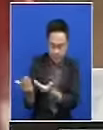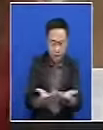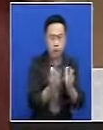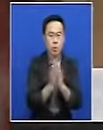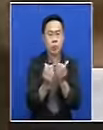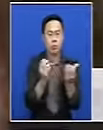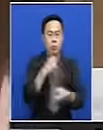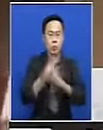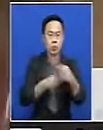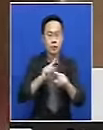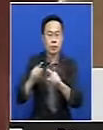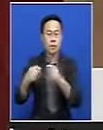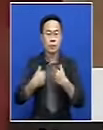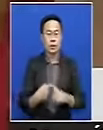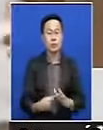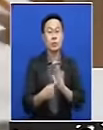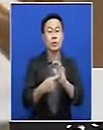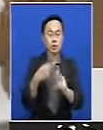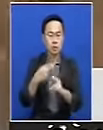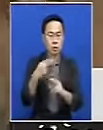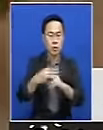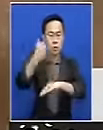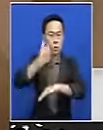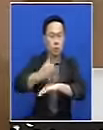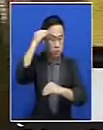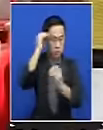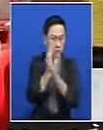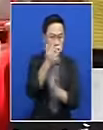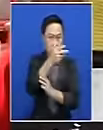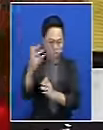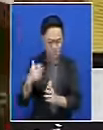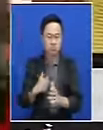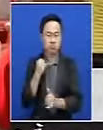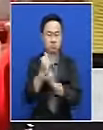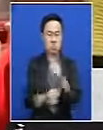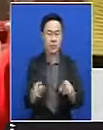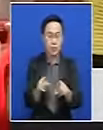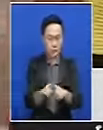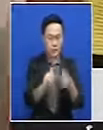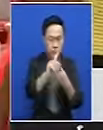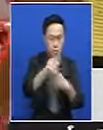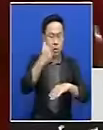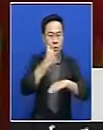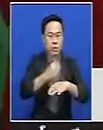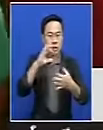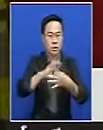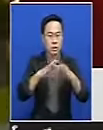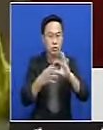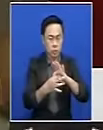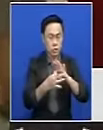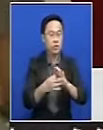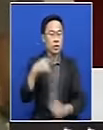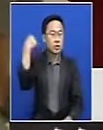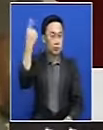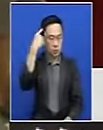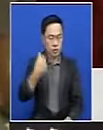พิธีนี้อาทิเช่นพลตำรวจเอกจักรทิพย์ชัยจินดาผู้บัญชาการตำรวจแห่งชาตินางกอบการวัฒนวรางกูลรัฐมนต